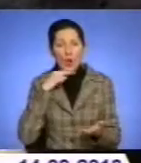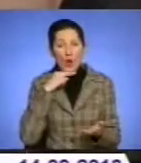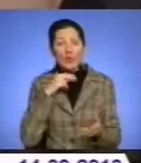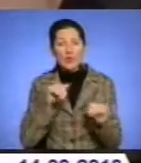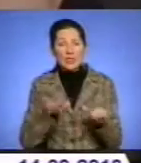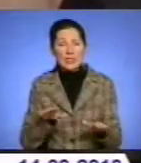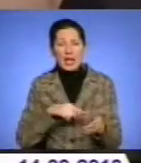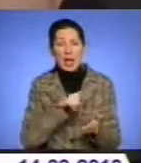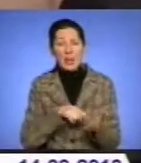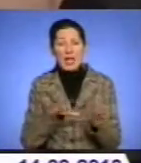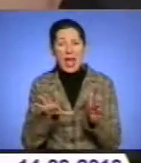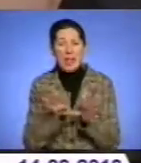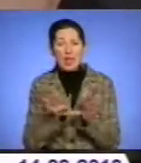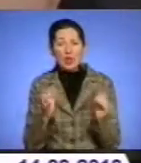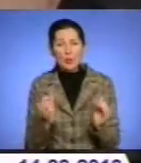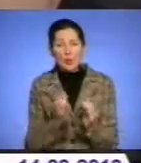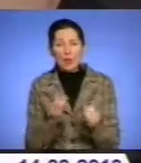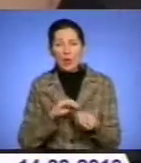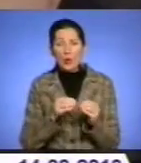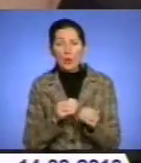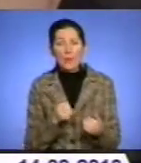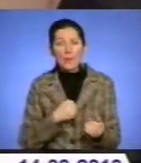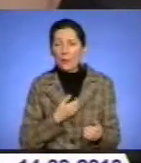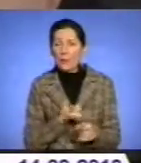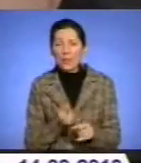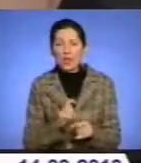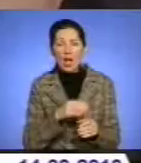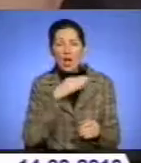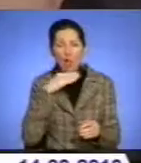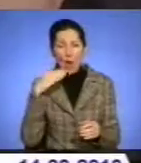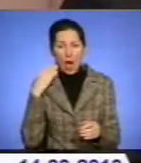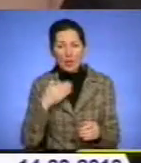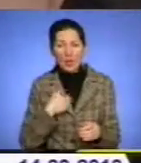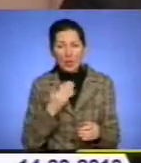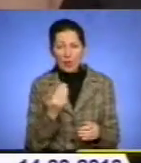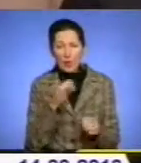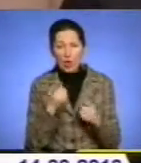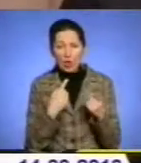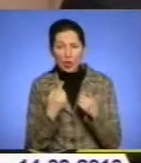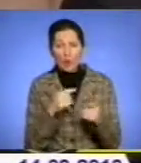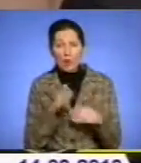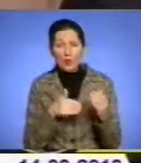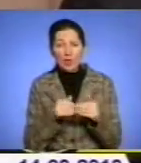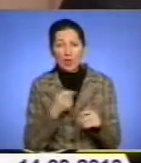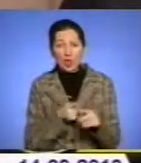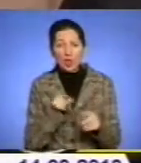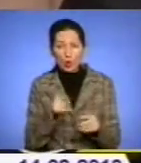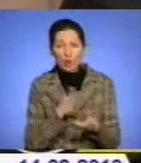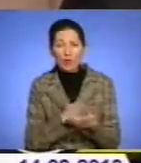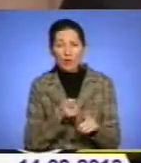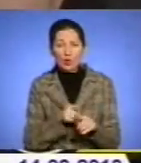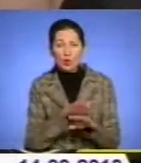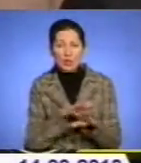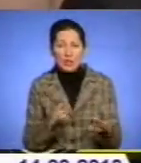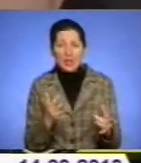енергозбереження. Проблем, на жаль, надзвичайно багато. Не мені вам розказувати професіоналам, які присутні в цьому залі, що